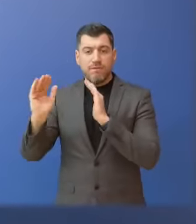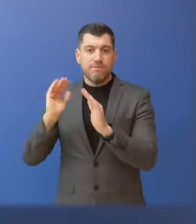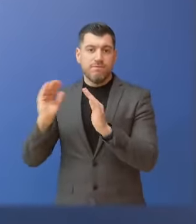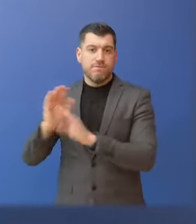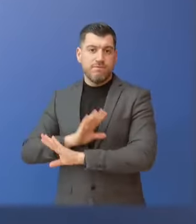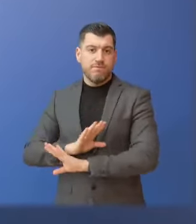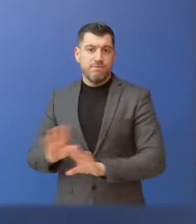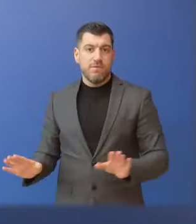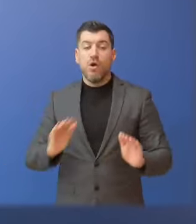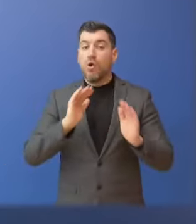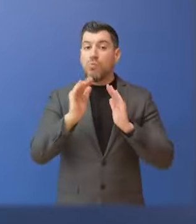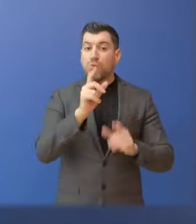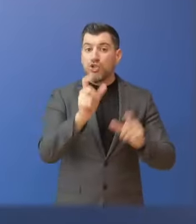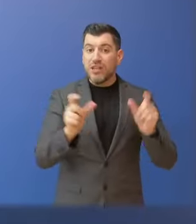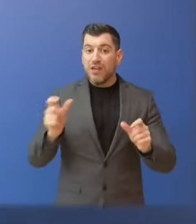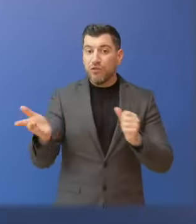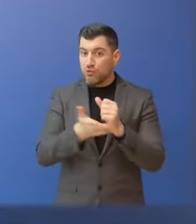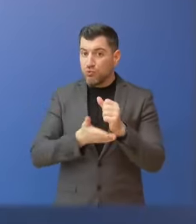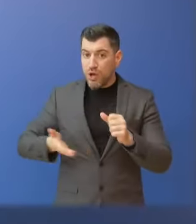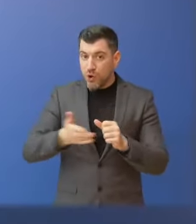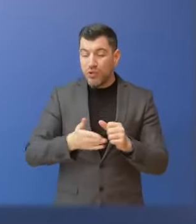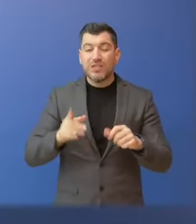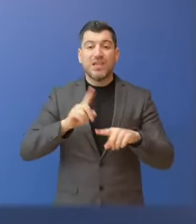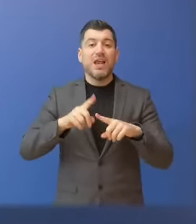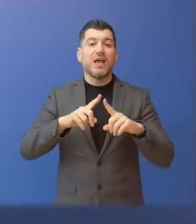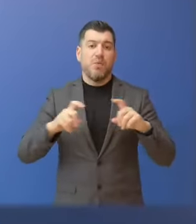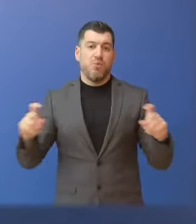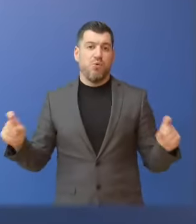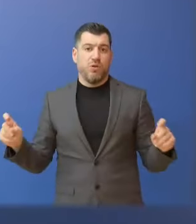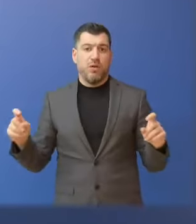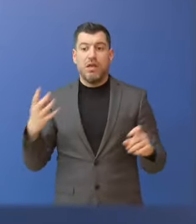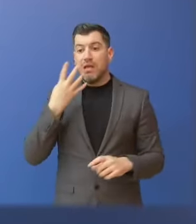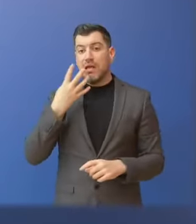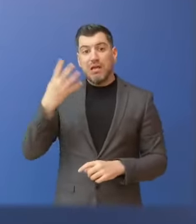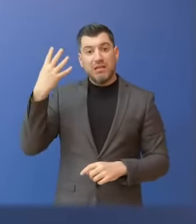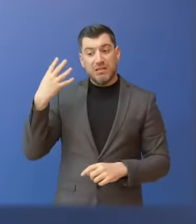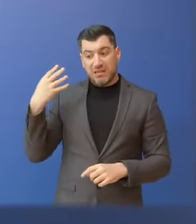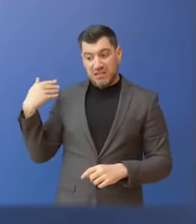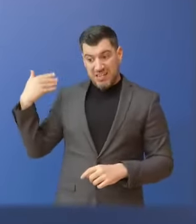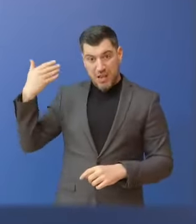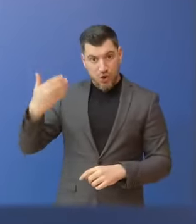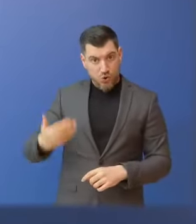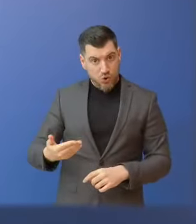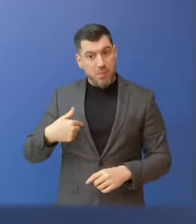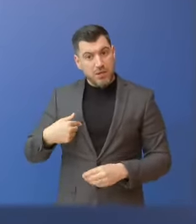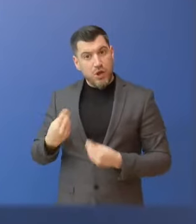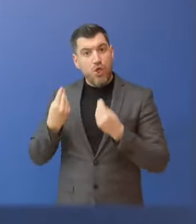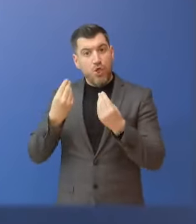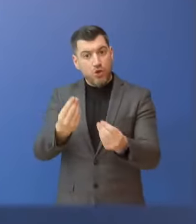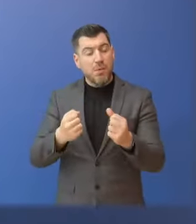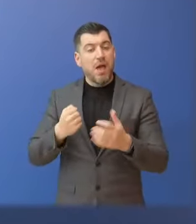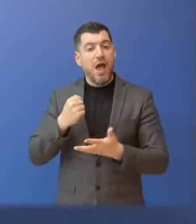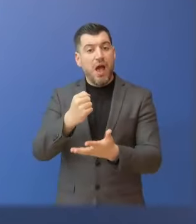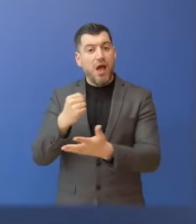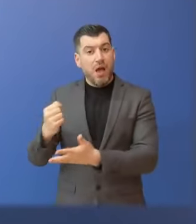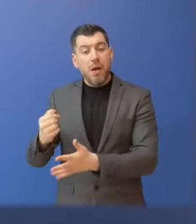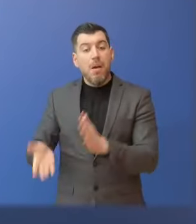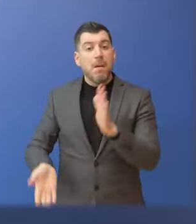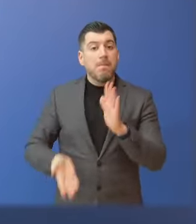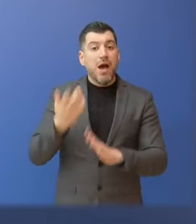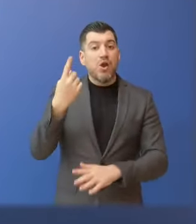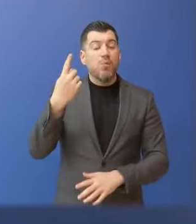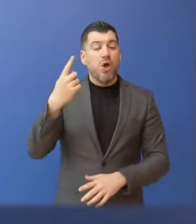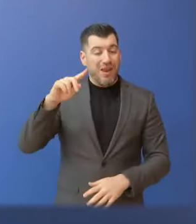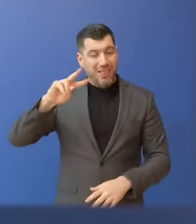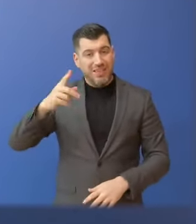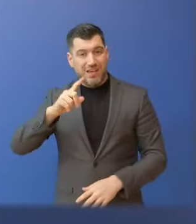προστατεύοντας τους αγρότες και τα ελληνικά προϊόντα την προηγούμενη τετραετία δώσαμε αποζημιώσεις από τον ελγα που ξεπέρασαν το 1 δισεκατομμύριο